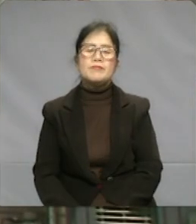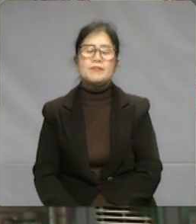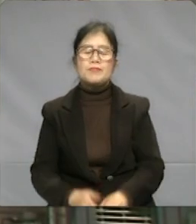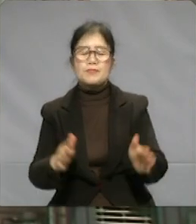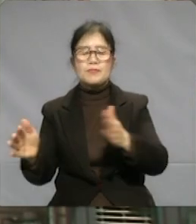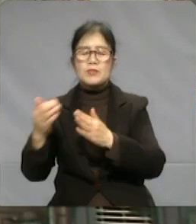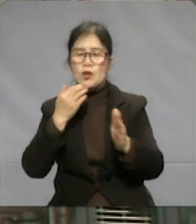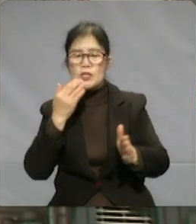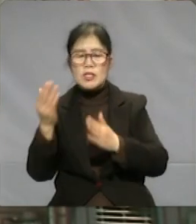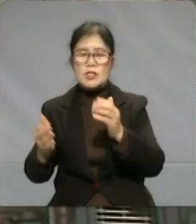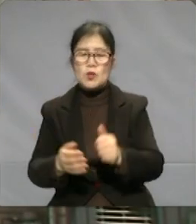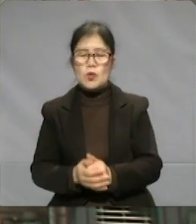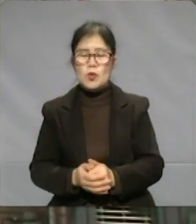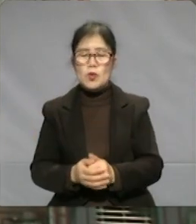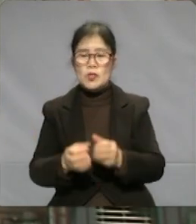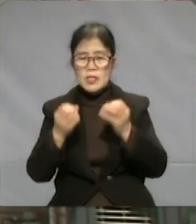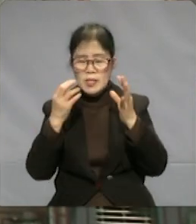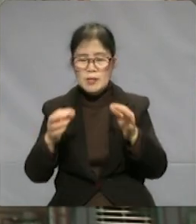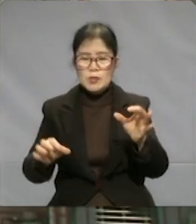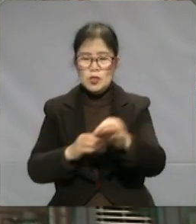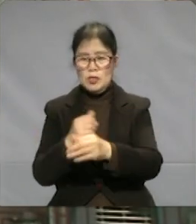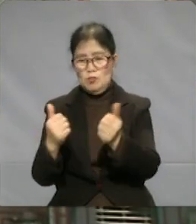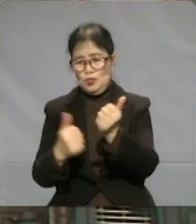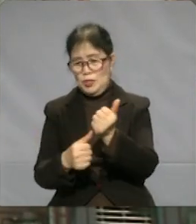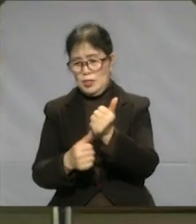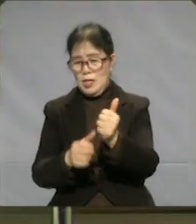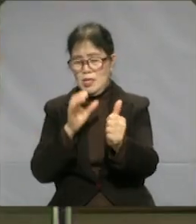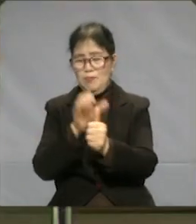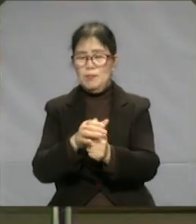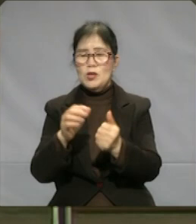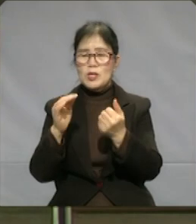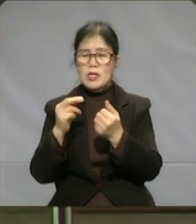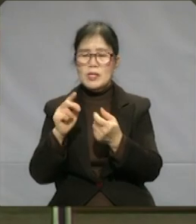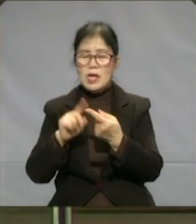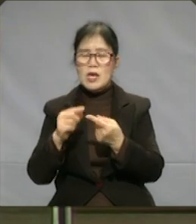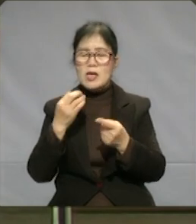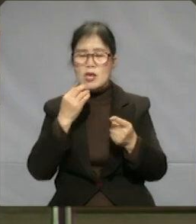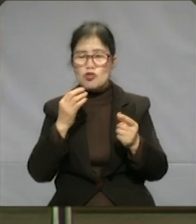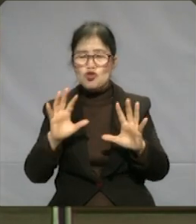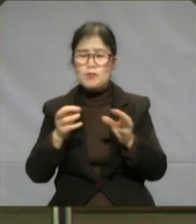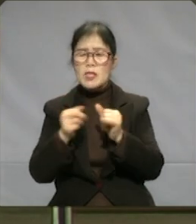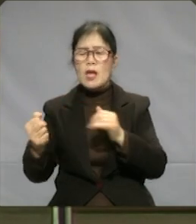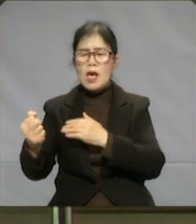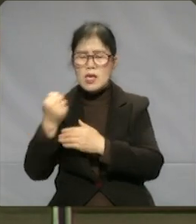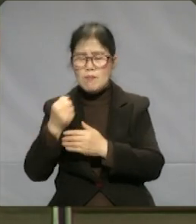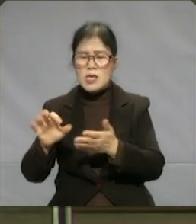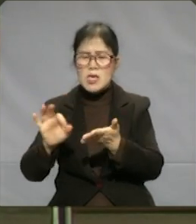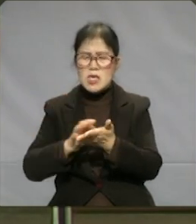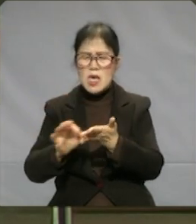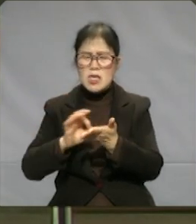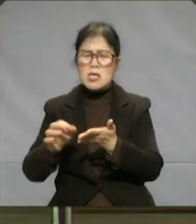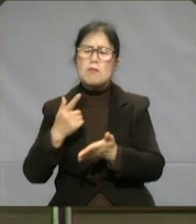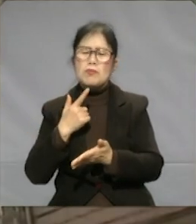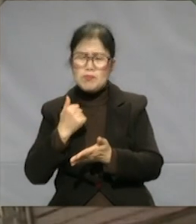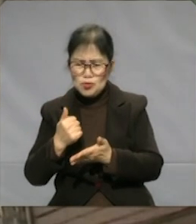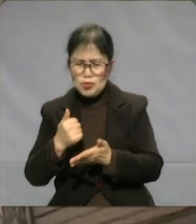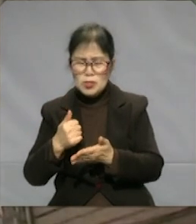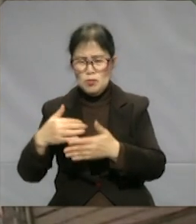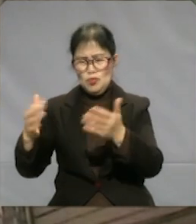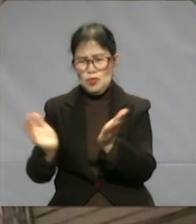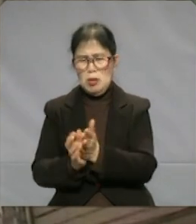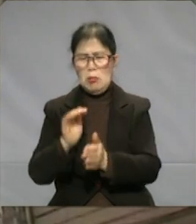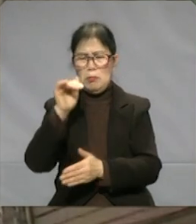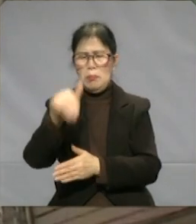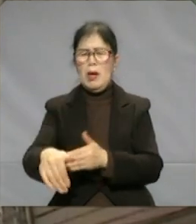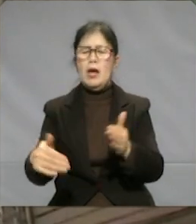경기도 신인 경제부지사 임명을 두고 국민의 힘 경기도당이 경기도가 기획재정부 출신 모피아 부대로 전락했다고